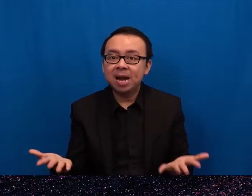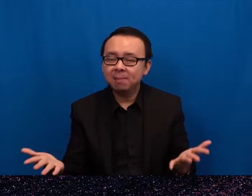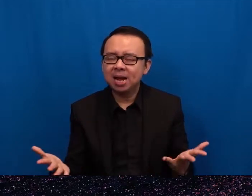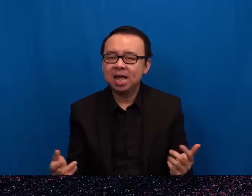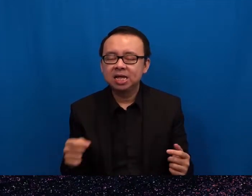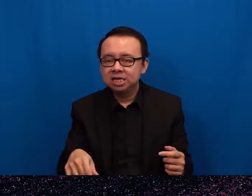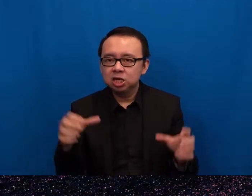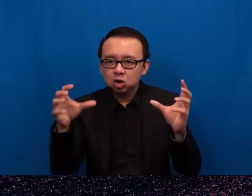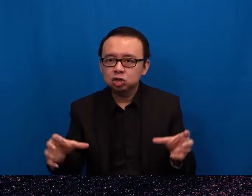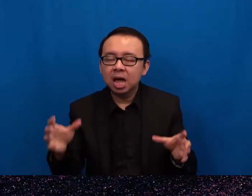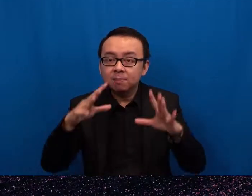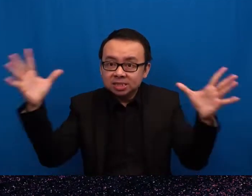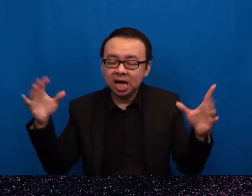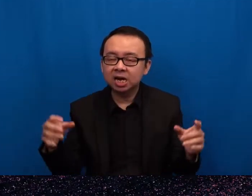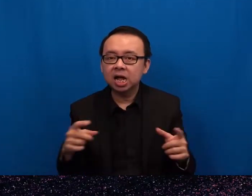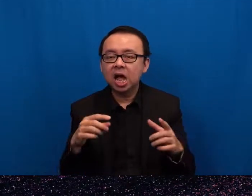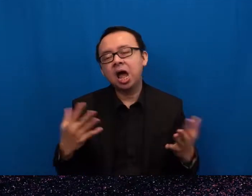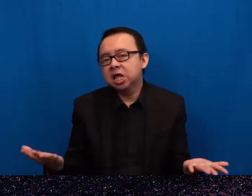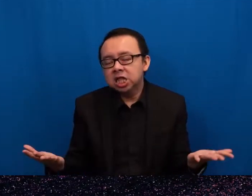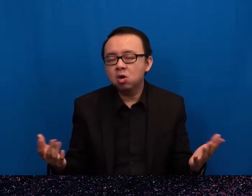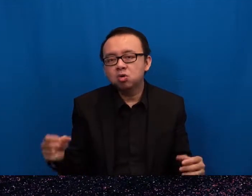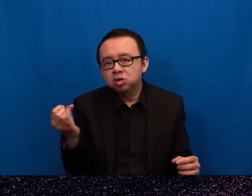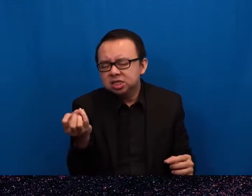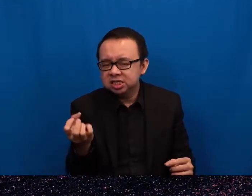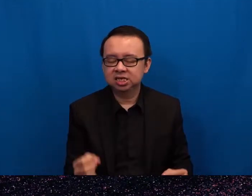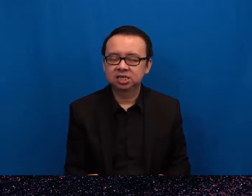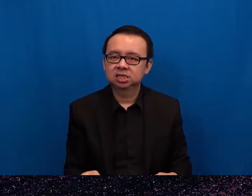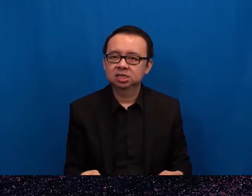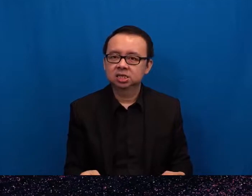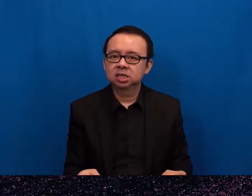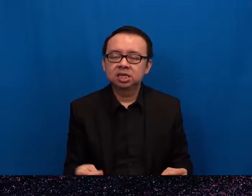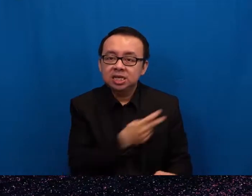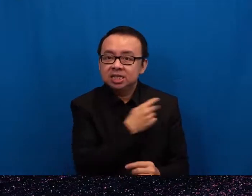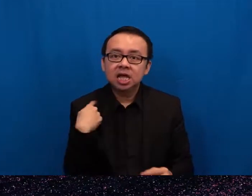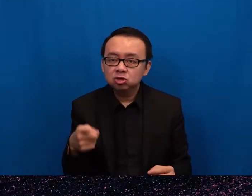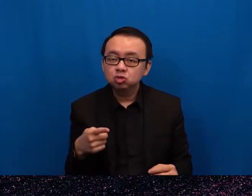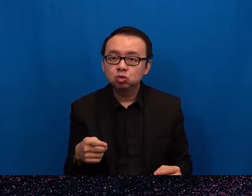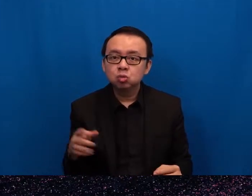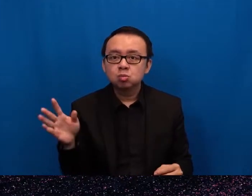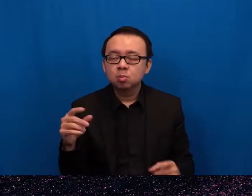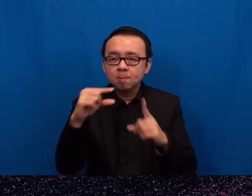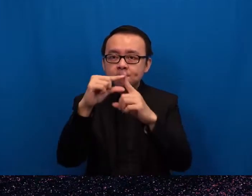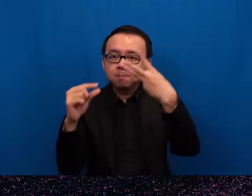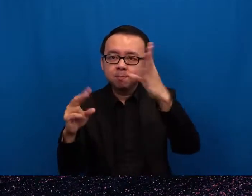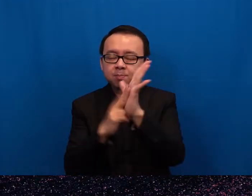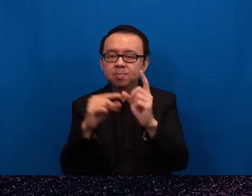gereja orang-orang aslinya di situ. Kita kan pendatang ya kan? Tetap